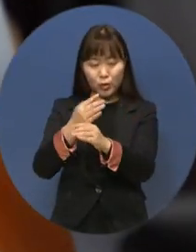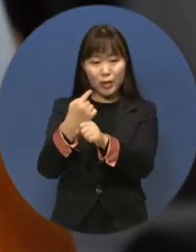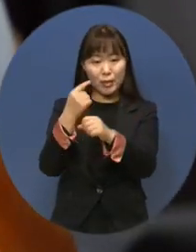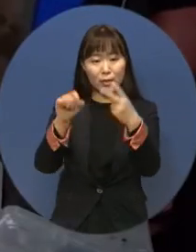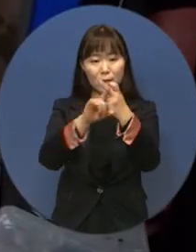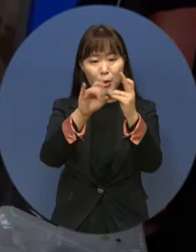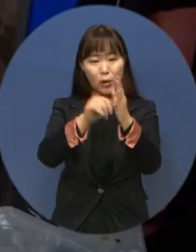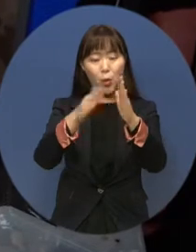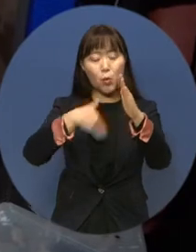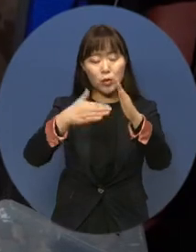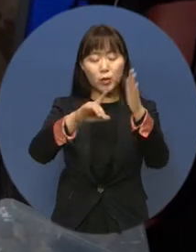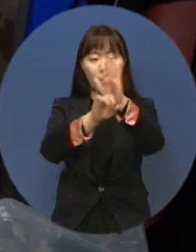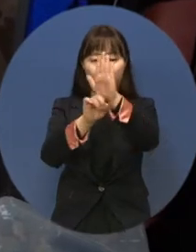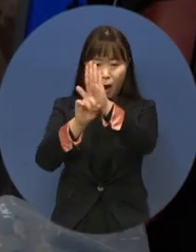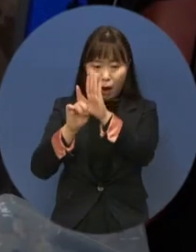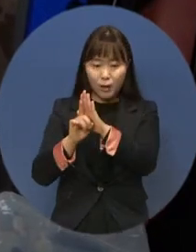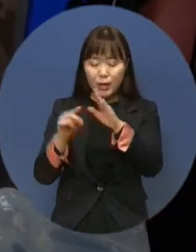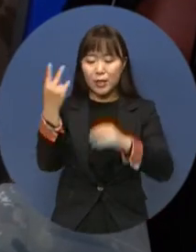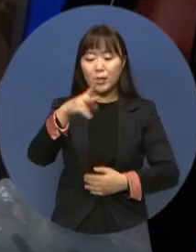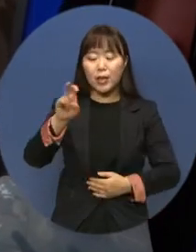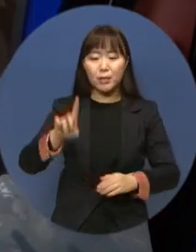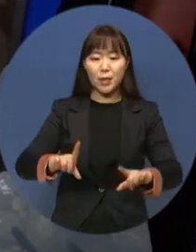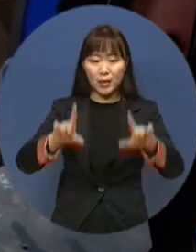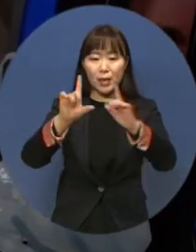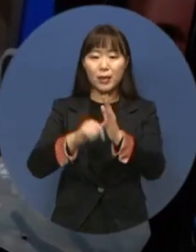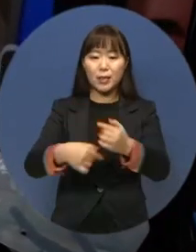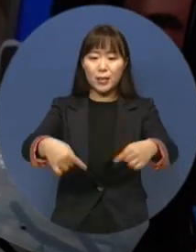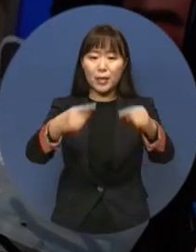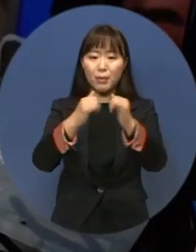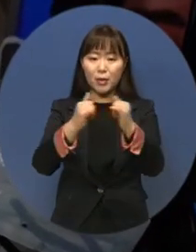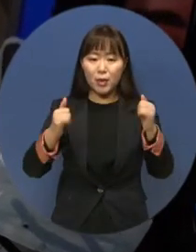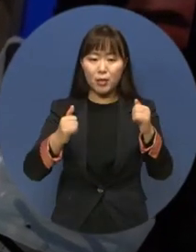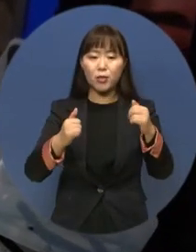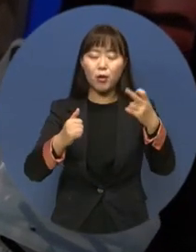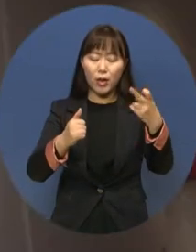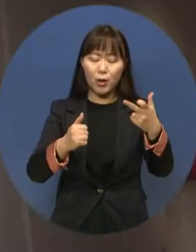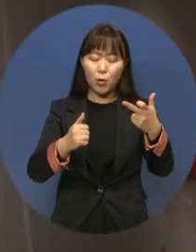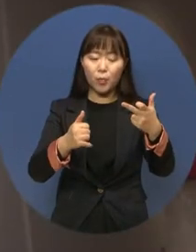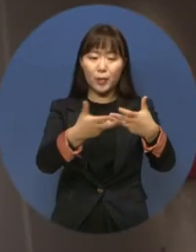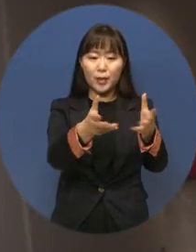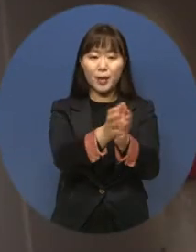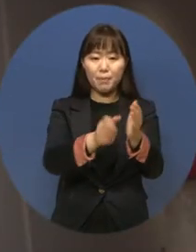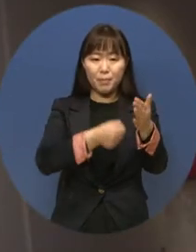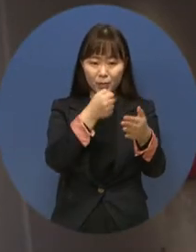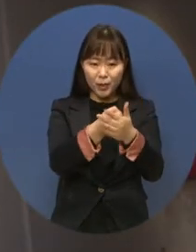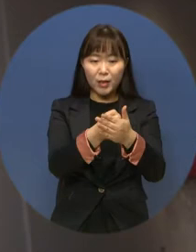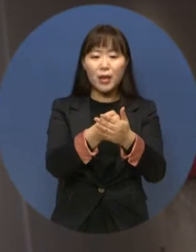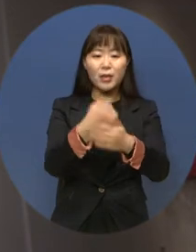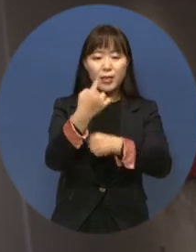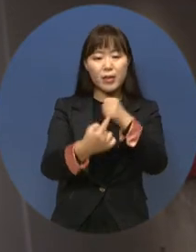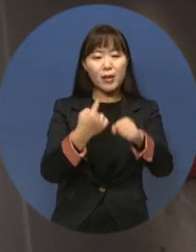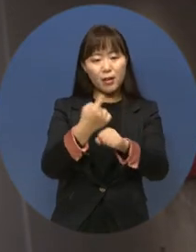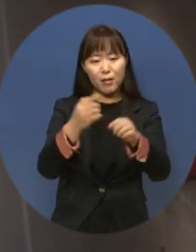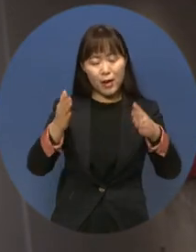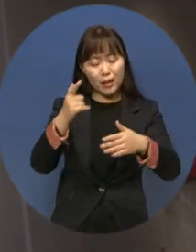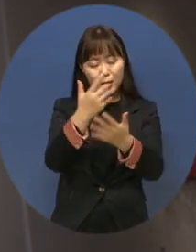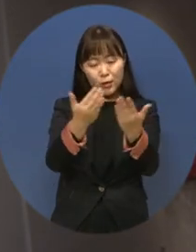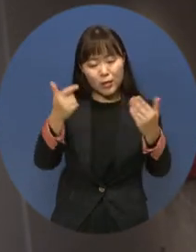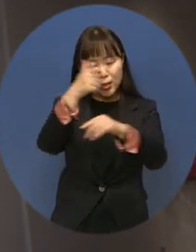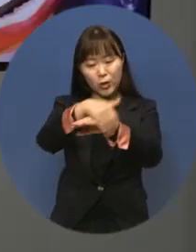12월 공개 모집을 통해 2021년 전시 참여자 17팀을 선정해 연간 전시 계획을